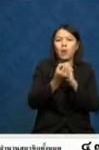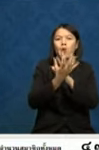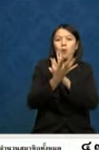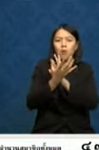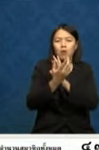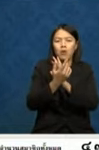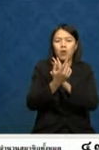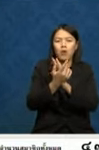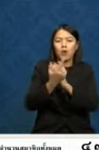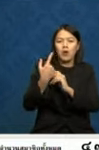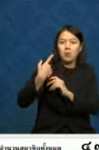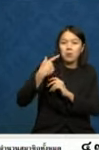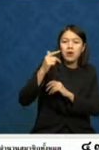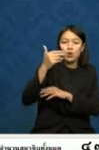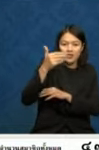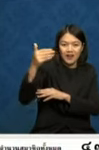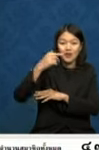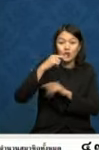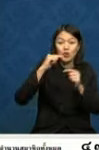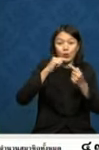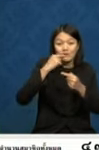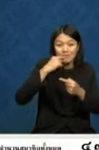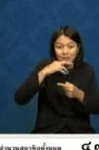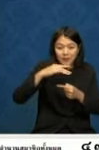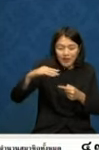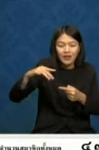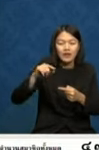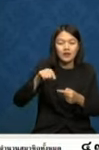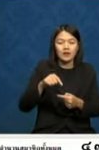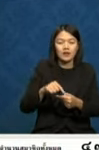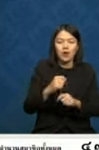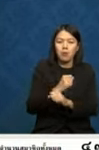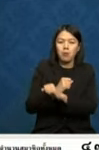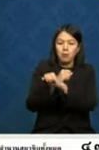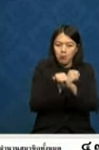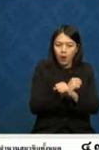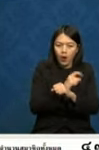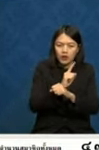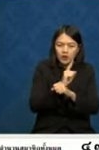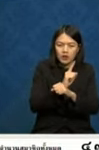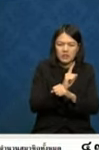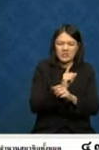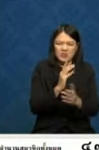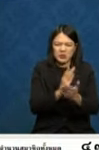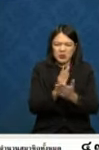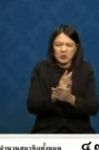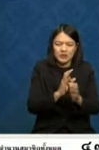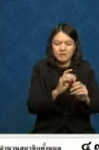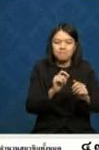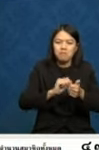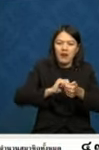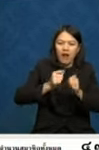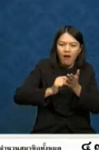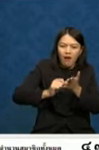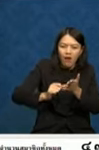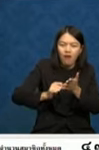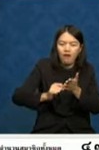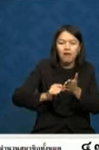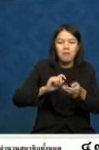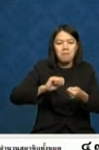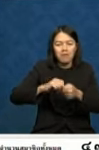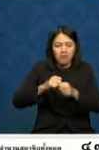ามต่อประโยชน์ของชาติทางทะเลดำเนินการป้องกันปราบปรามระงับยับยั้งจัดการแก้ไขบรรเทาปัญหา